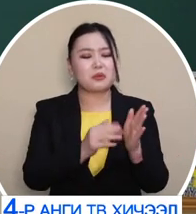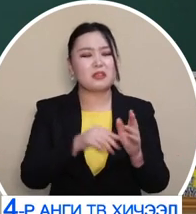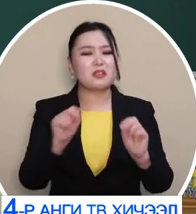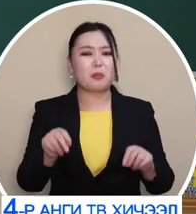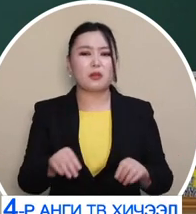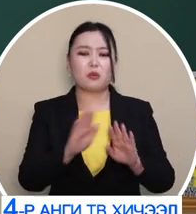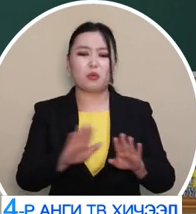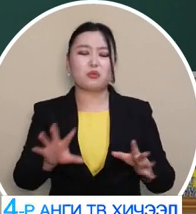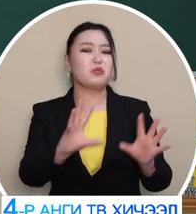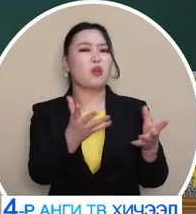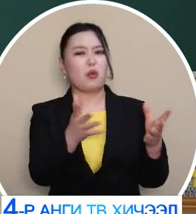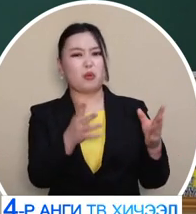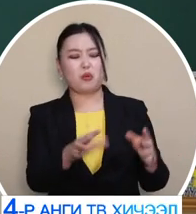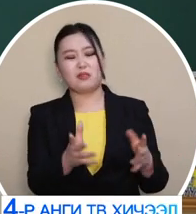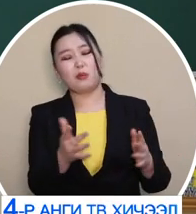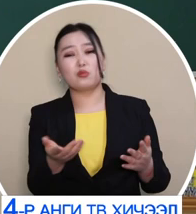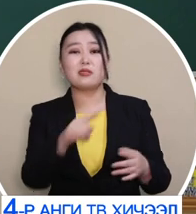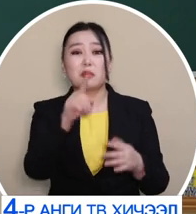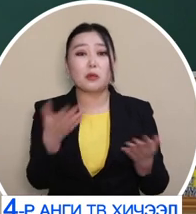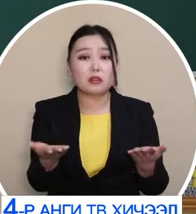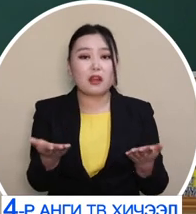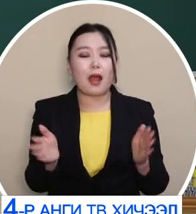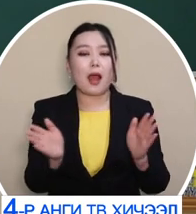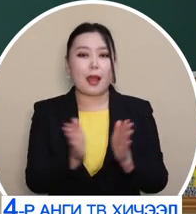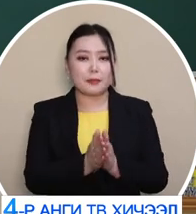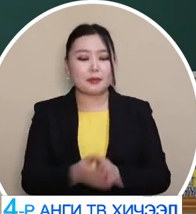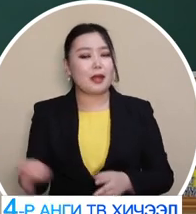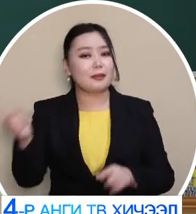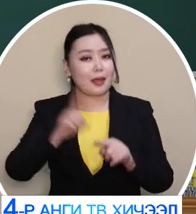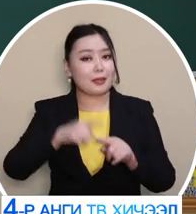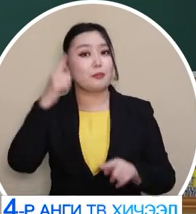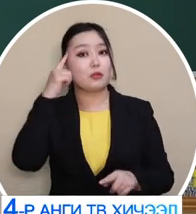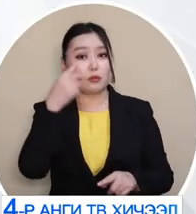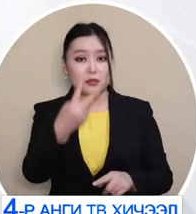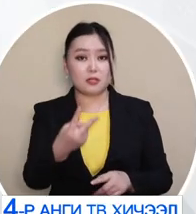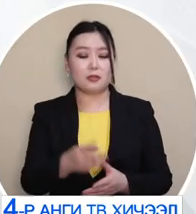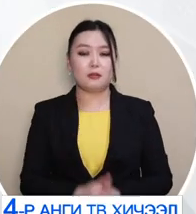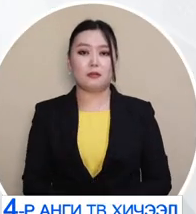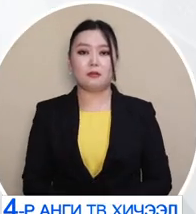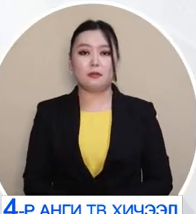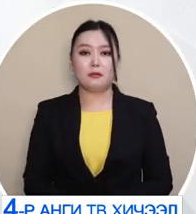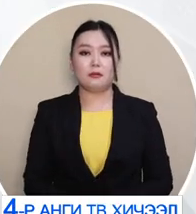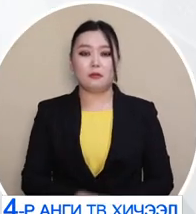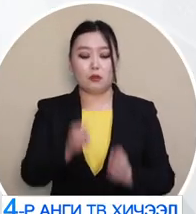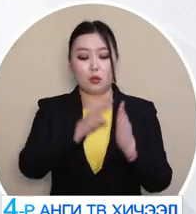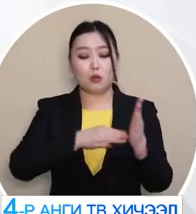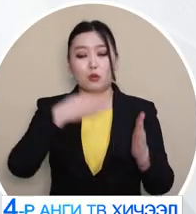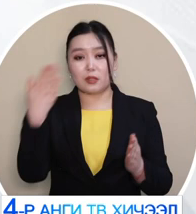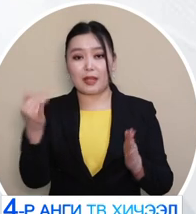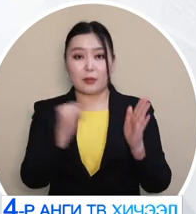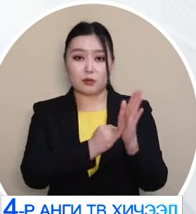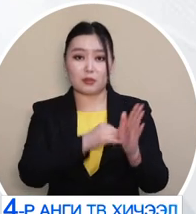хүүхдүүдэд шоолуулж, доглуулж байгаа вэ гэдгийг бүгдээрээ хамтдаа эргэцүүлэн бодъё. За, шүлгийн маань 6 дугаар